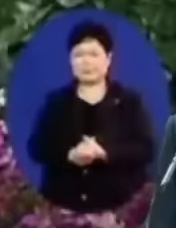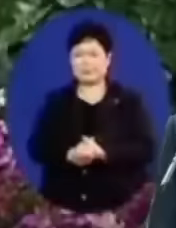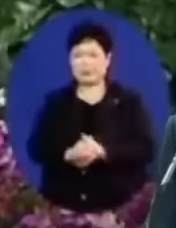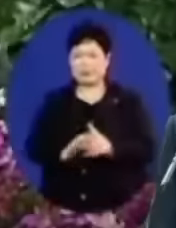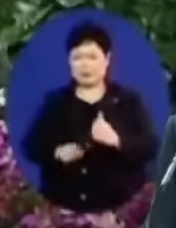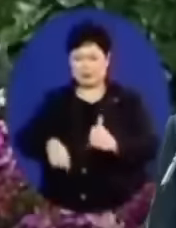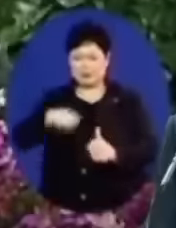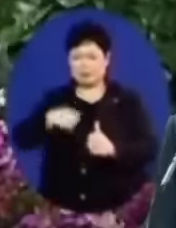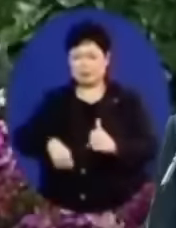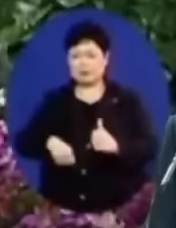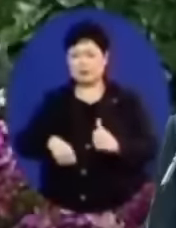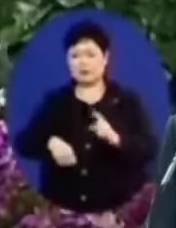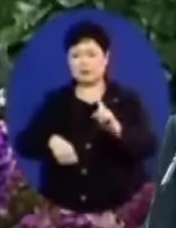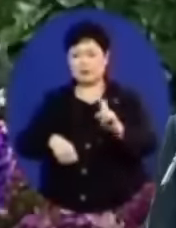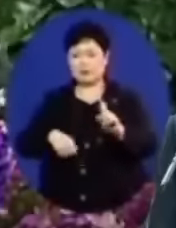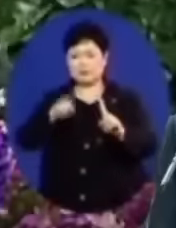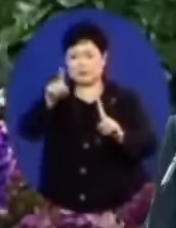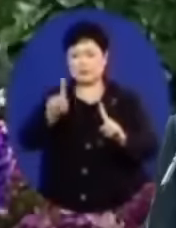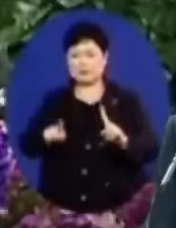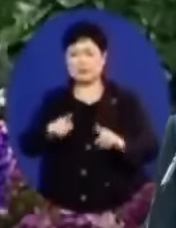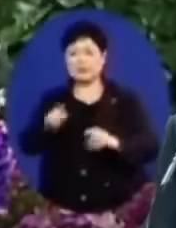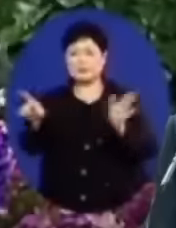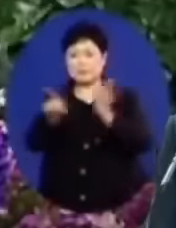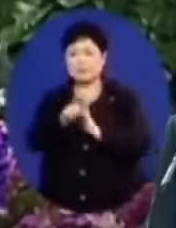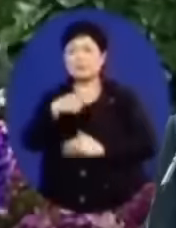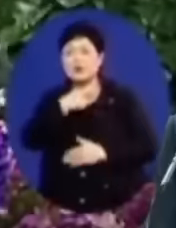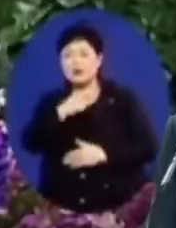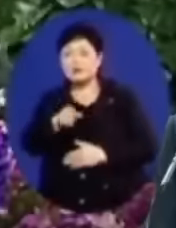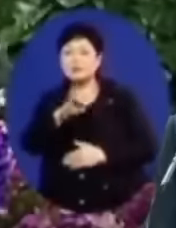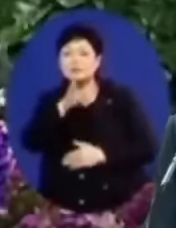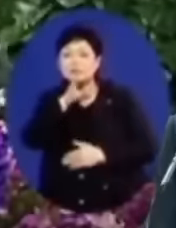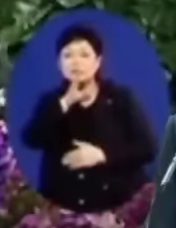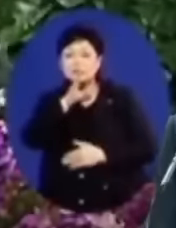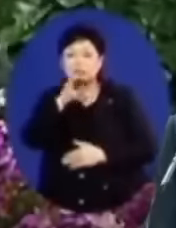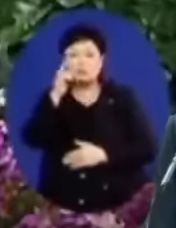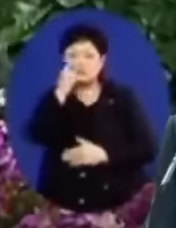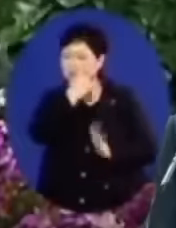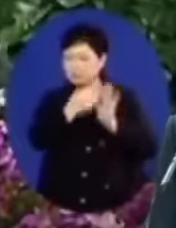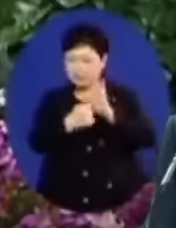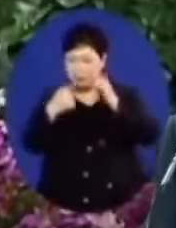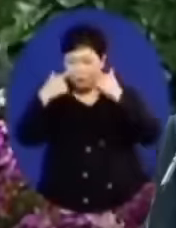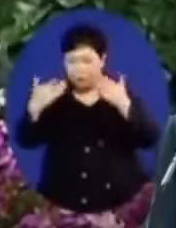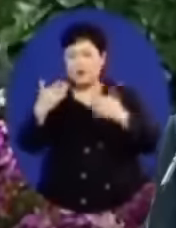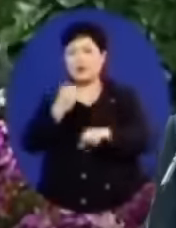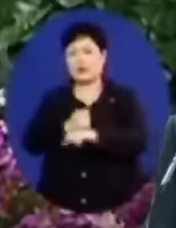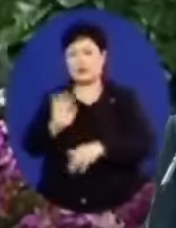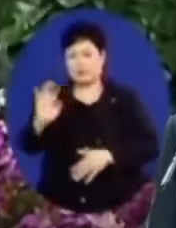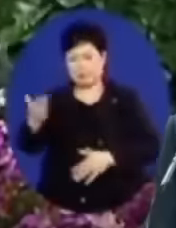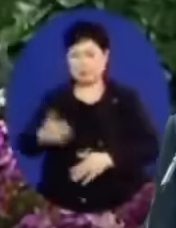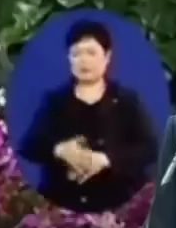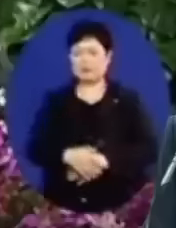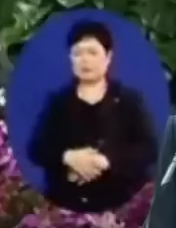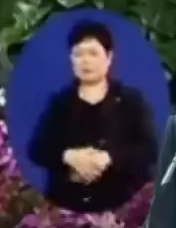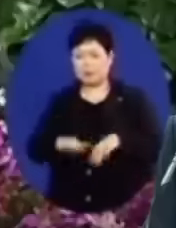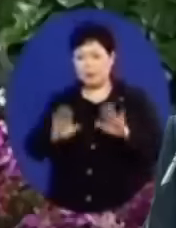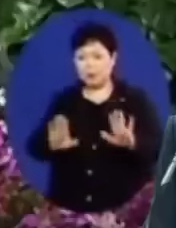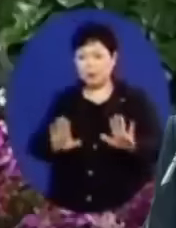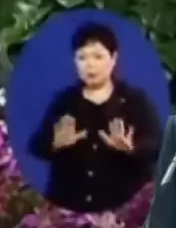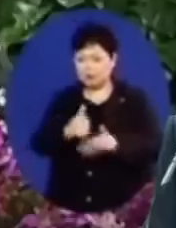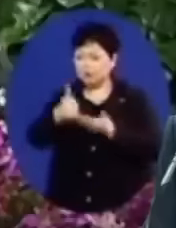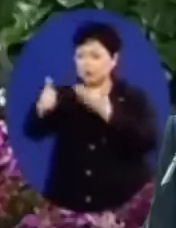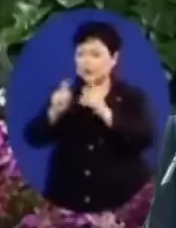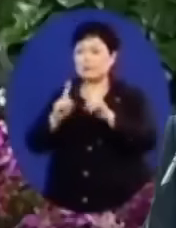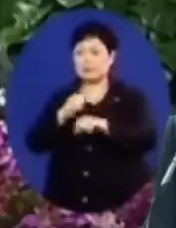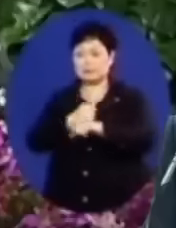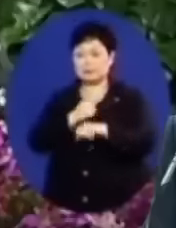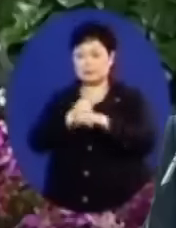히브리서 11장 1절에 믿음은 바라는 것들의 실상이라고 말했습니다. 실상이 뚜렷해야 되는 것입니다. 오늘 주님께서